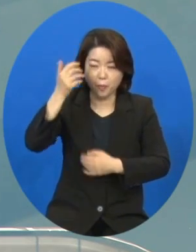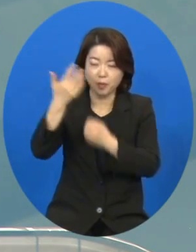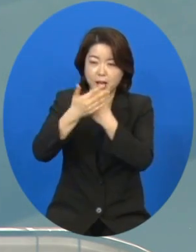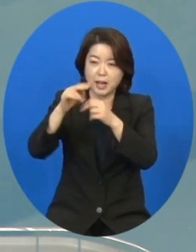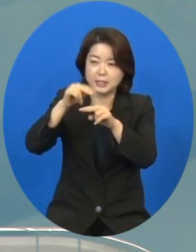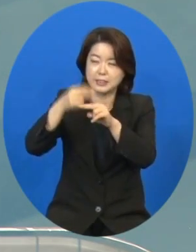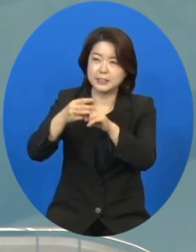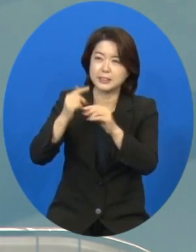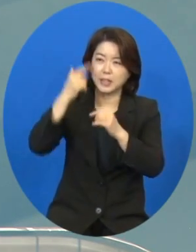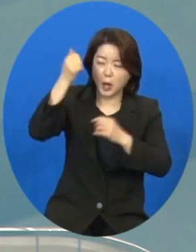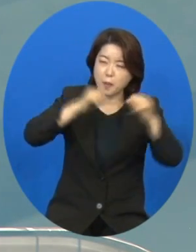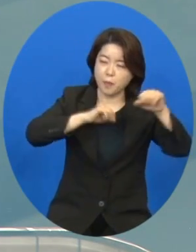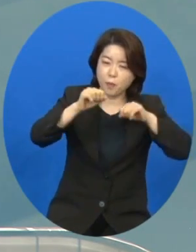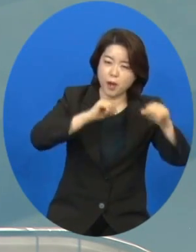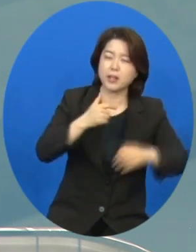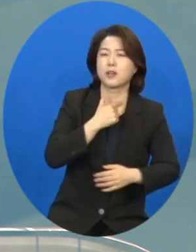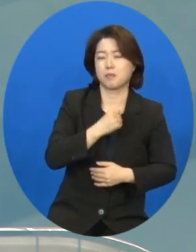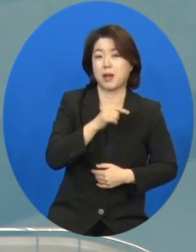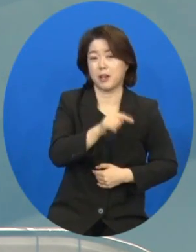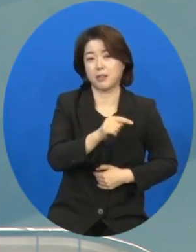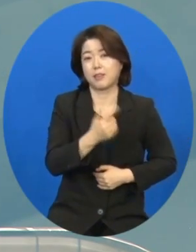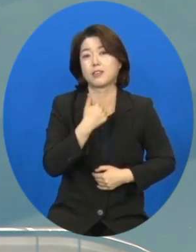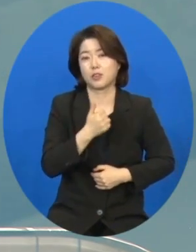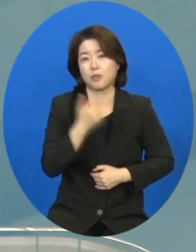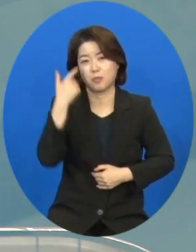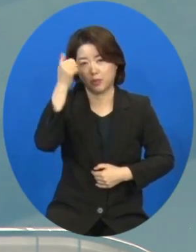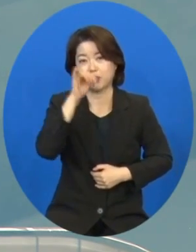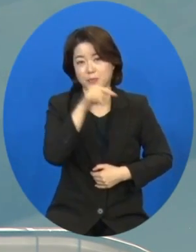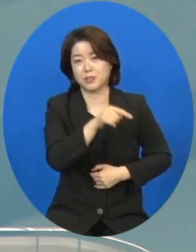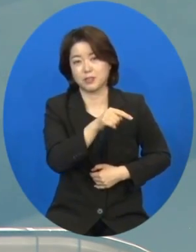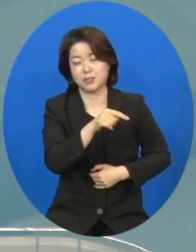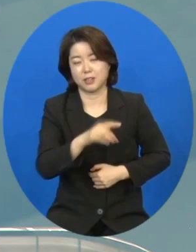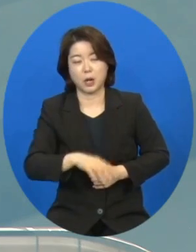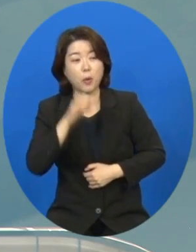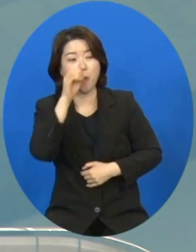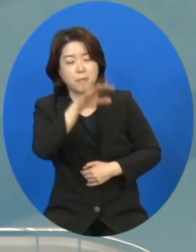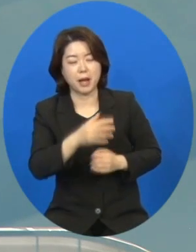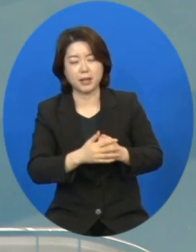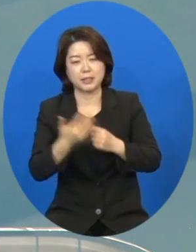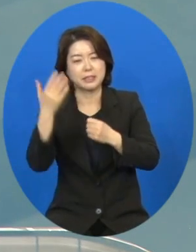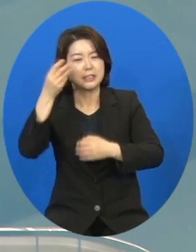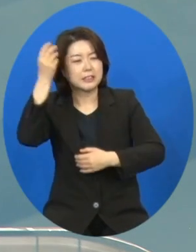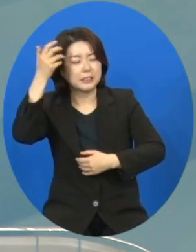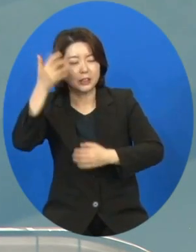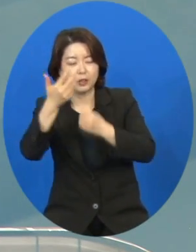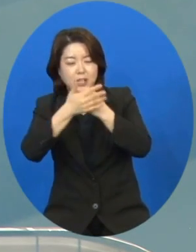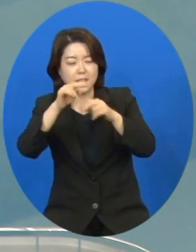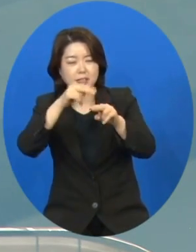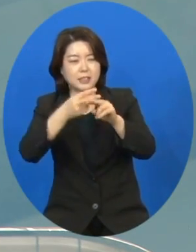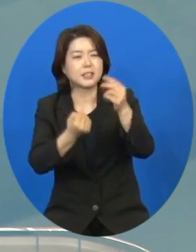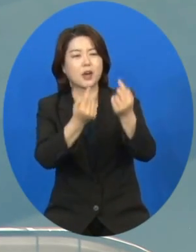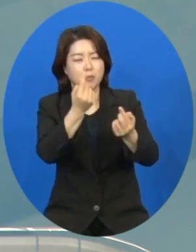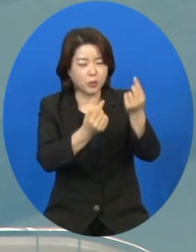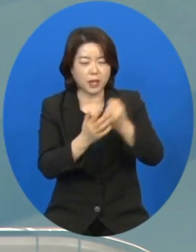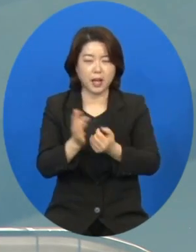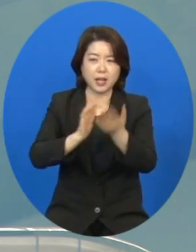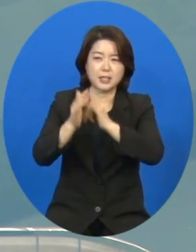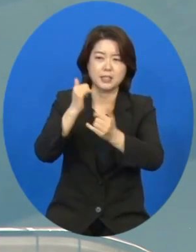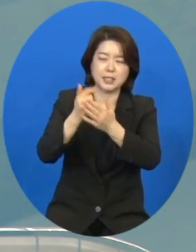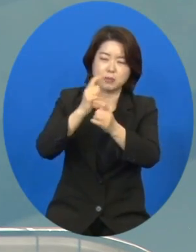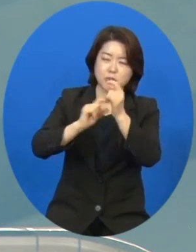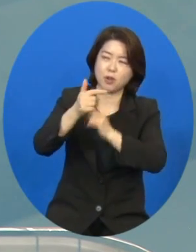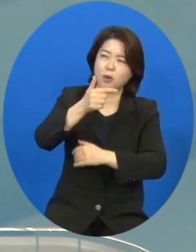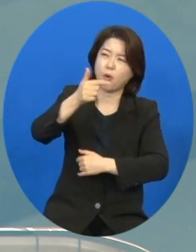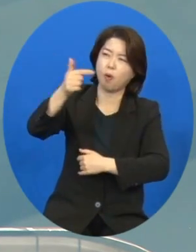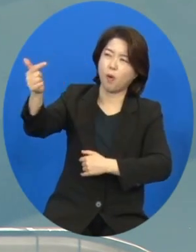갈망하셨어요. 그 목사님께 말씀을 드렸습니다. 은사보다도 예수님이 더 커